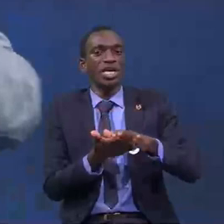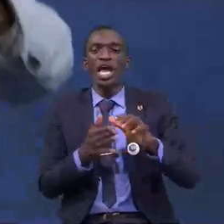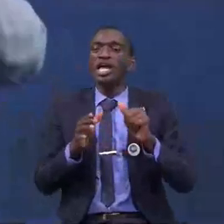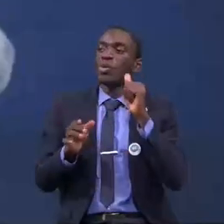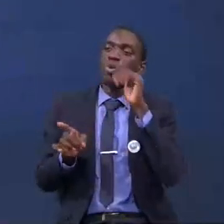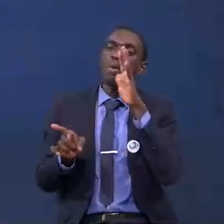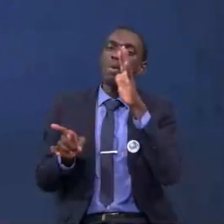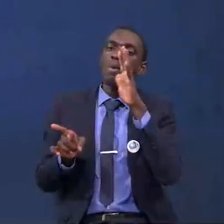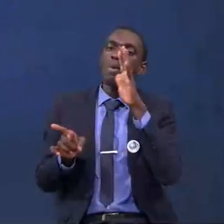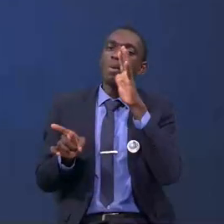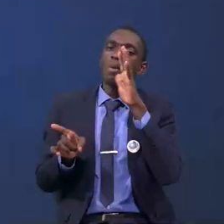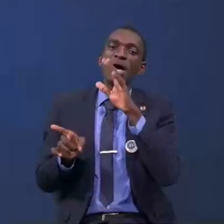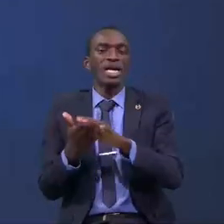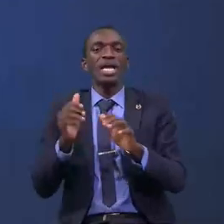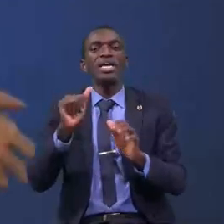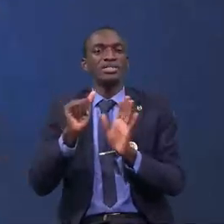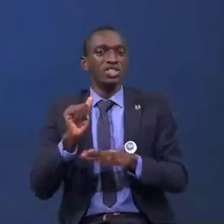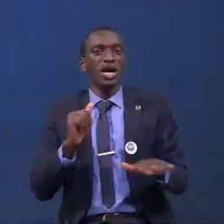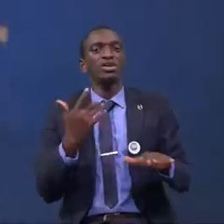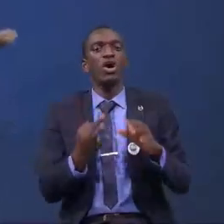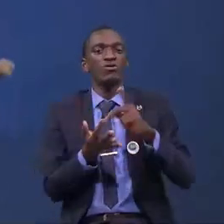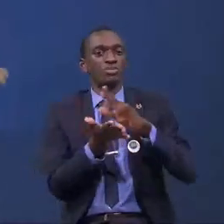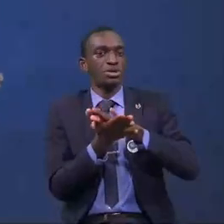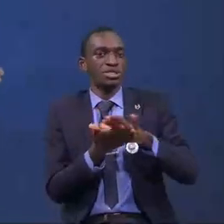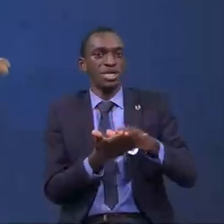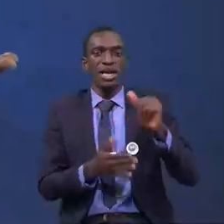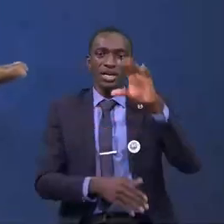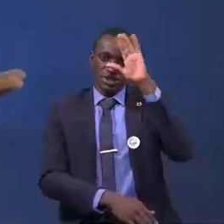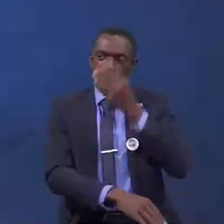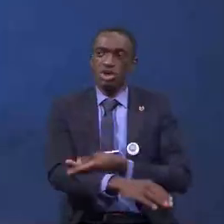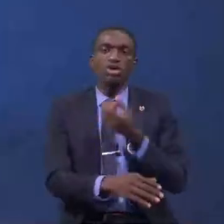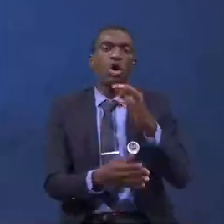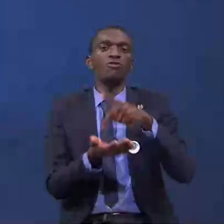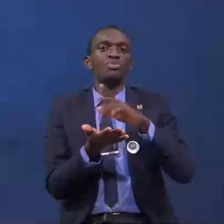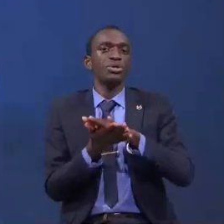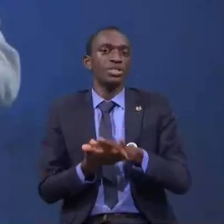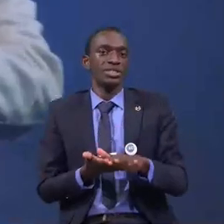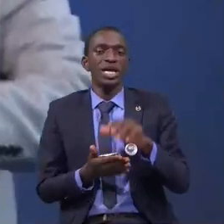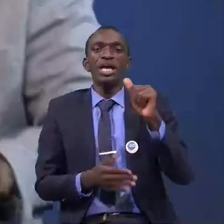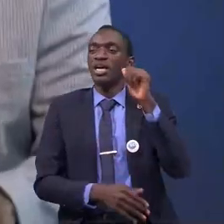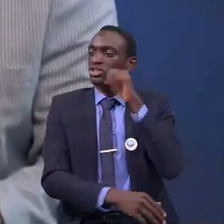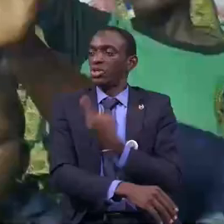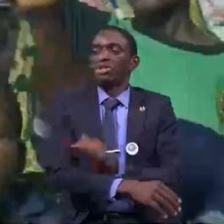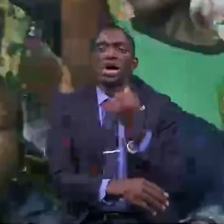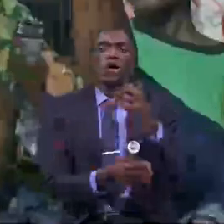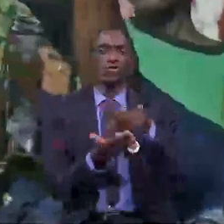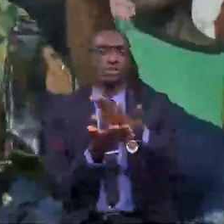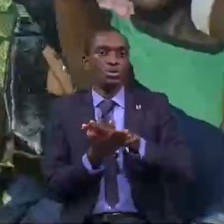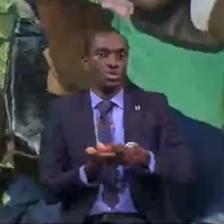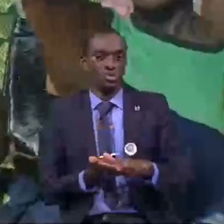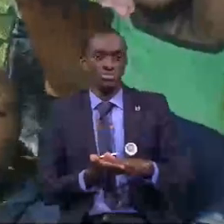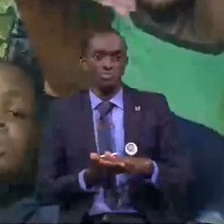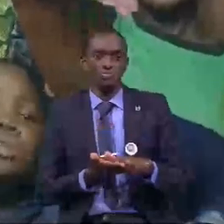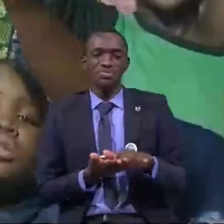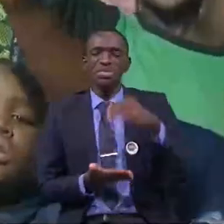Homme et femme de pureté, enfant de pureté, un fils de pureté, une fille de